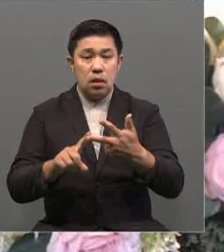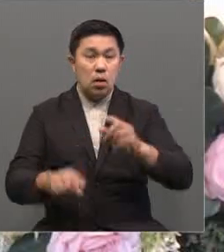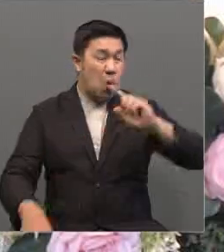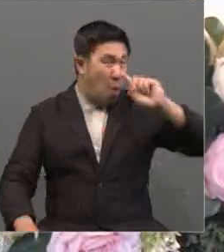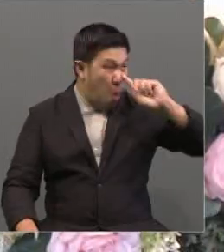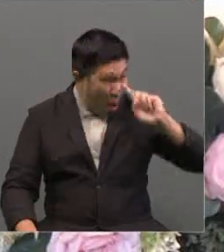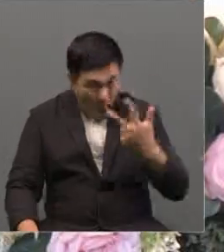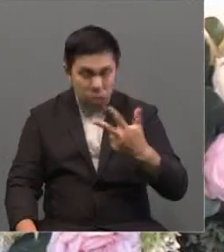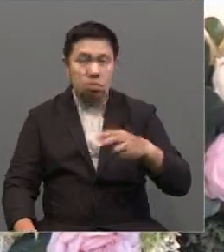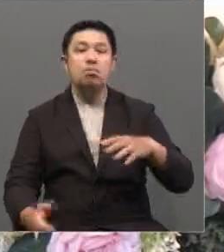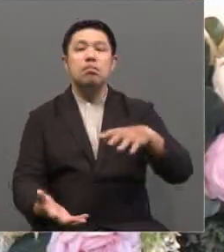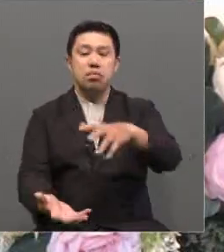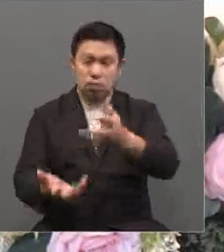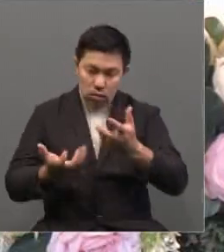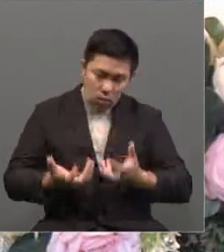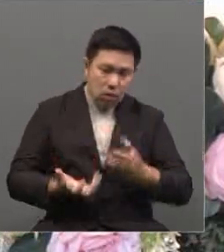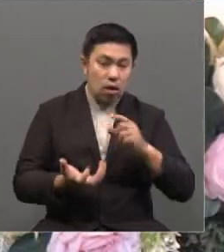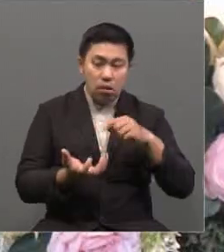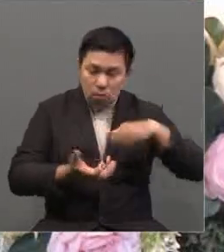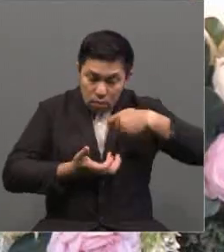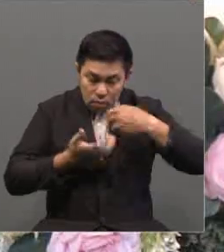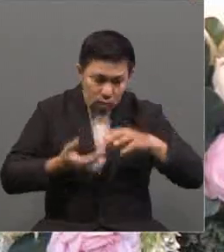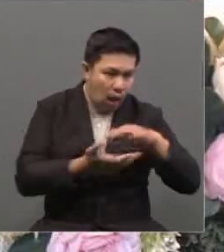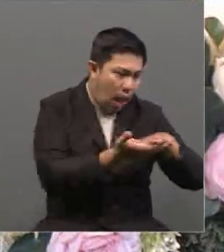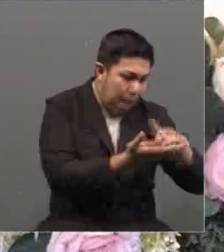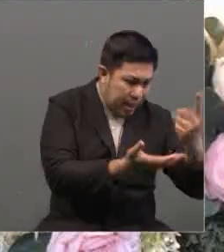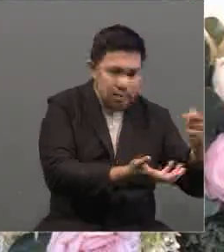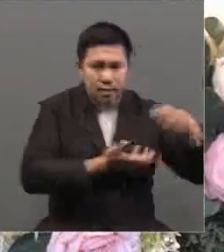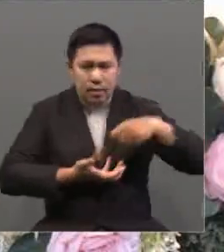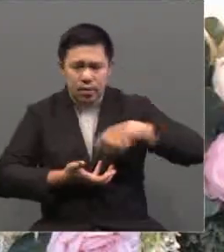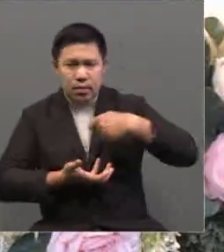าใช้ใหม่มันก็ช่วยลดปริมาณขยะได